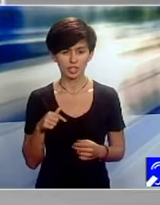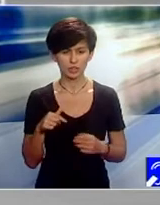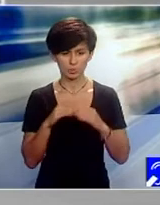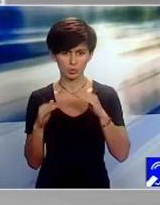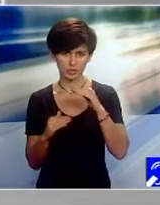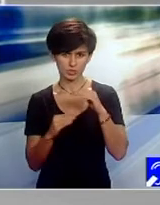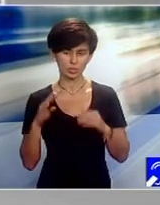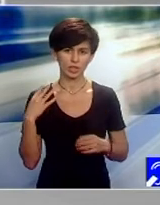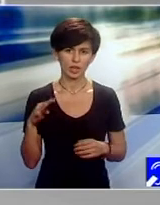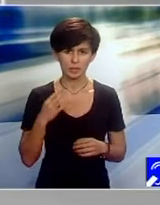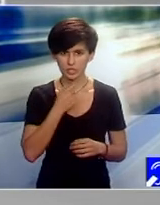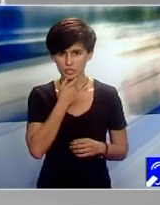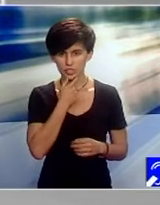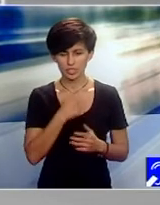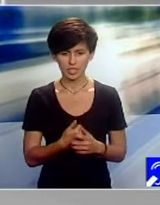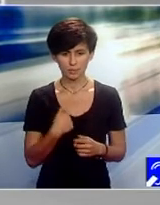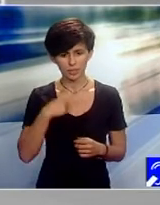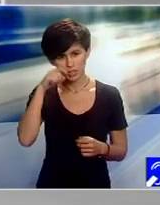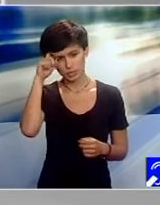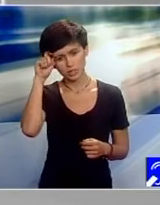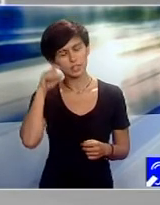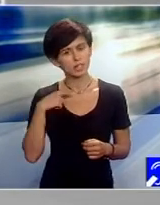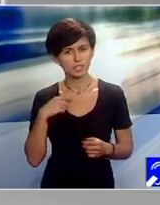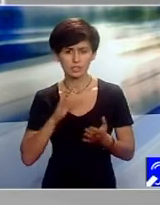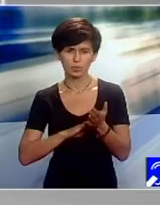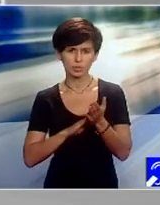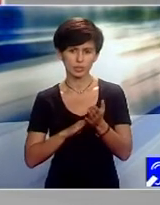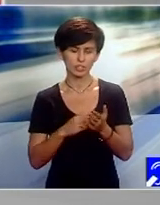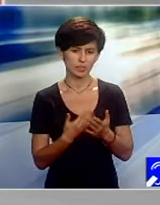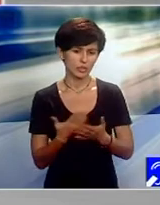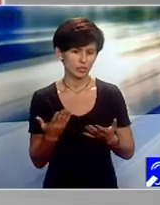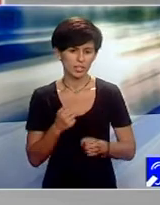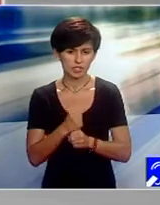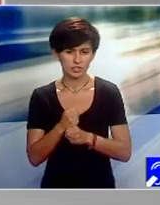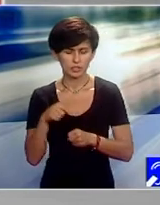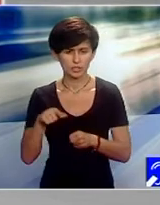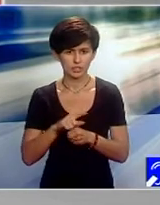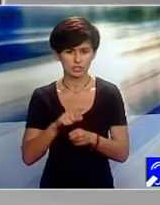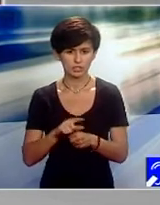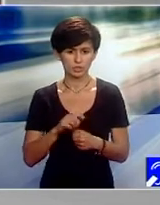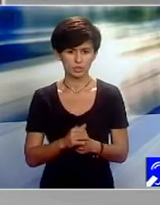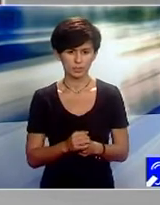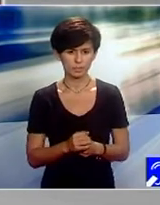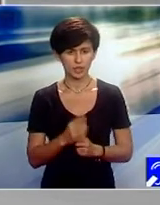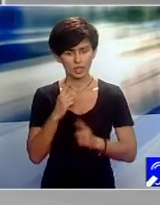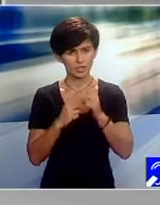an. Și presupun că există un motiv pentru care ați făcut da, acest lucru. Luând în calcul că cel mai tânăr pacient de pe centru de